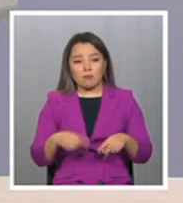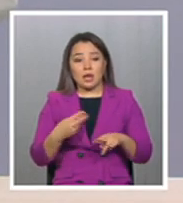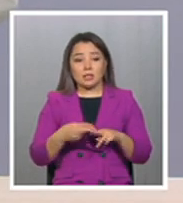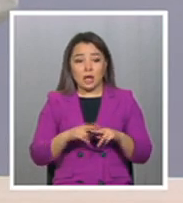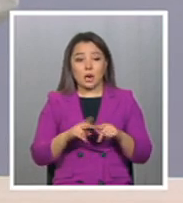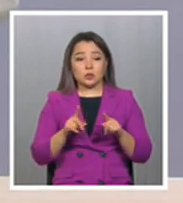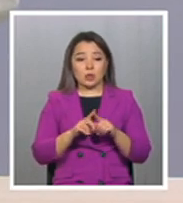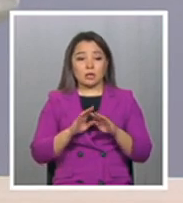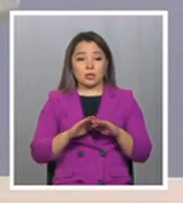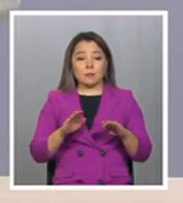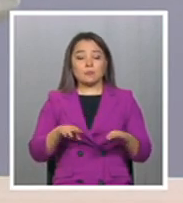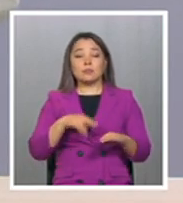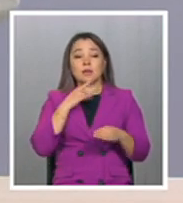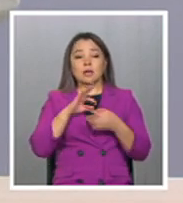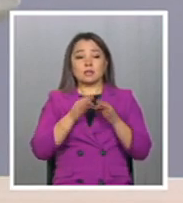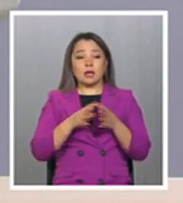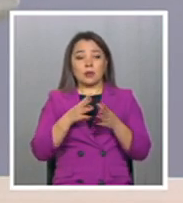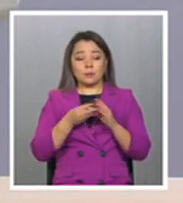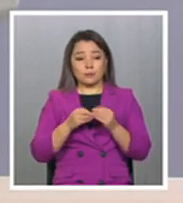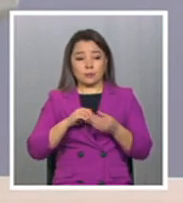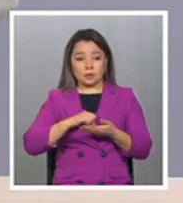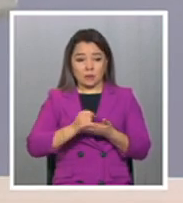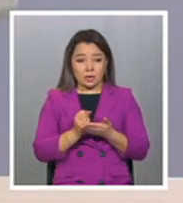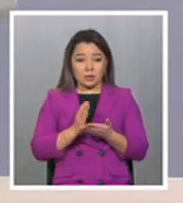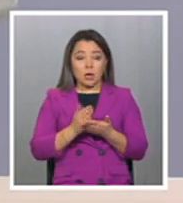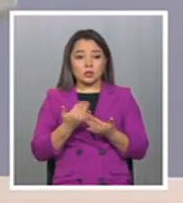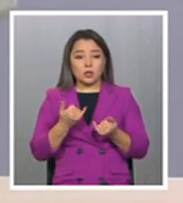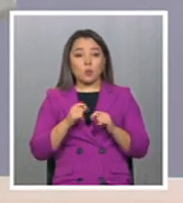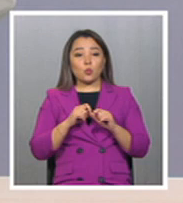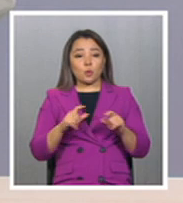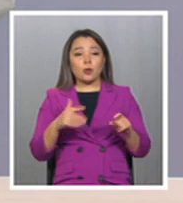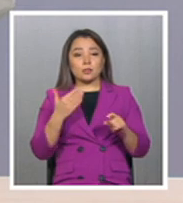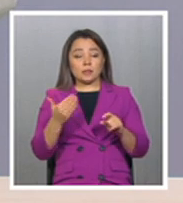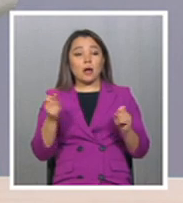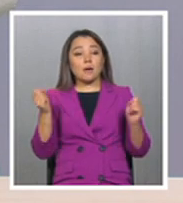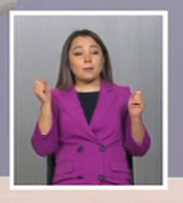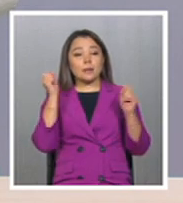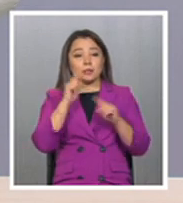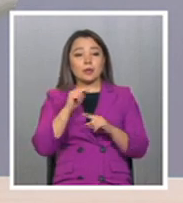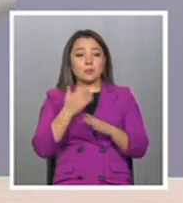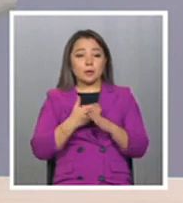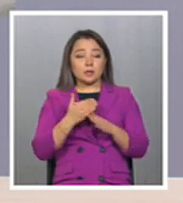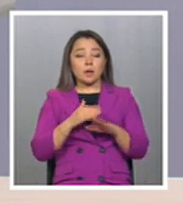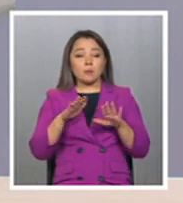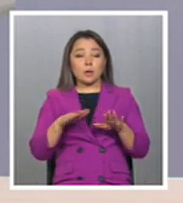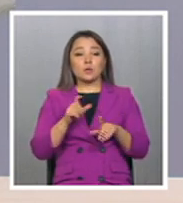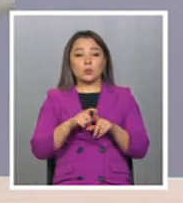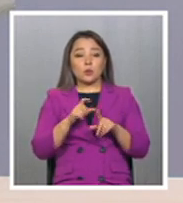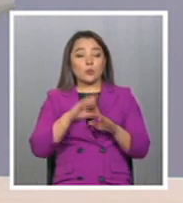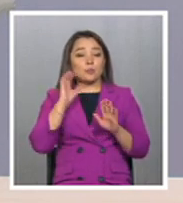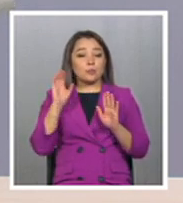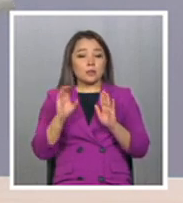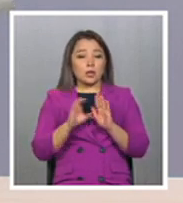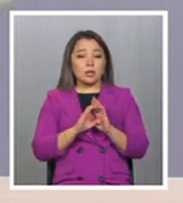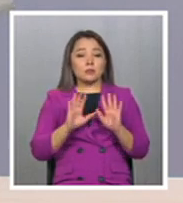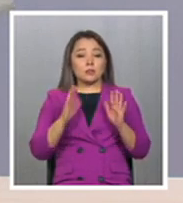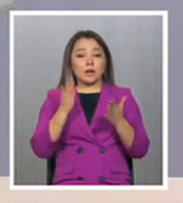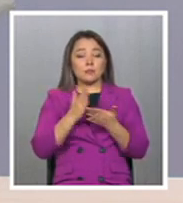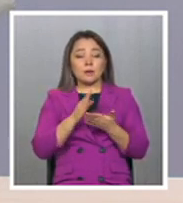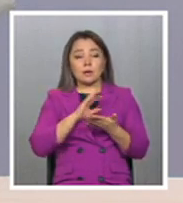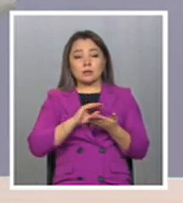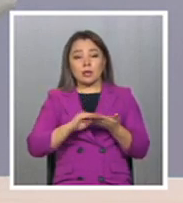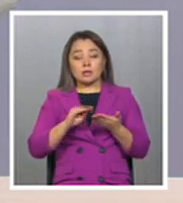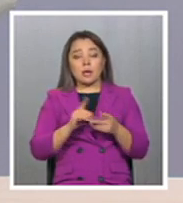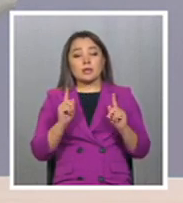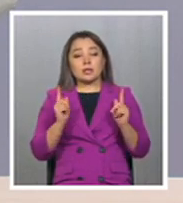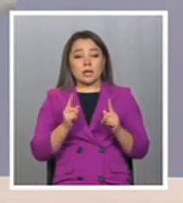пришло время подвести итоги. Сегодня на уроке вы определяли ключевые моменты в прослушанном тексте, писали краткий